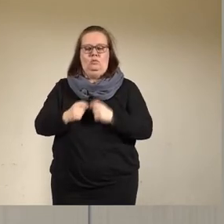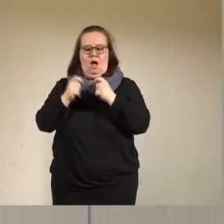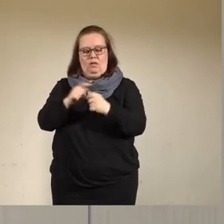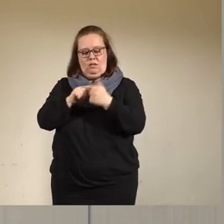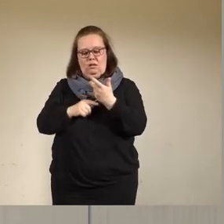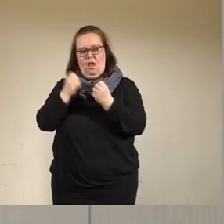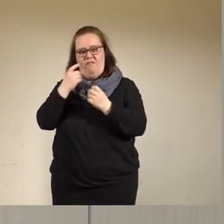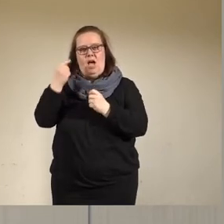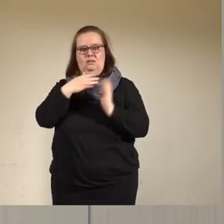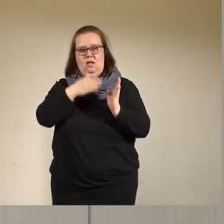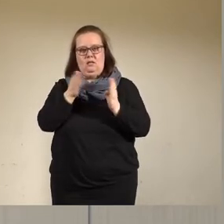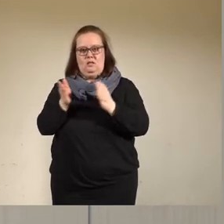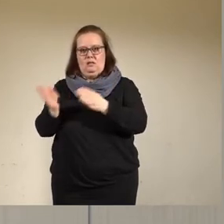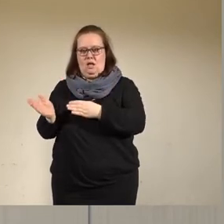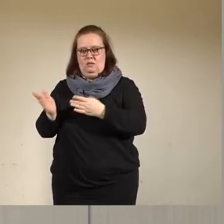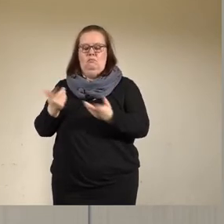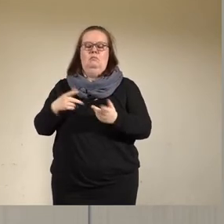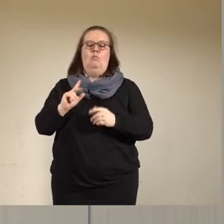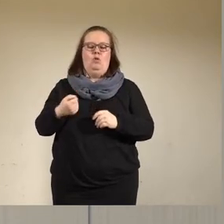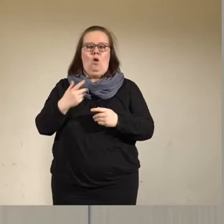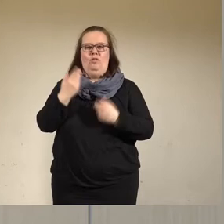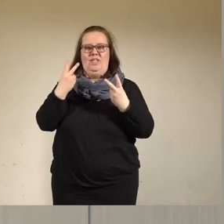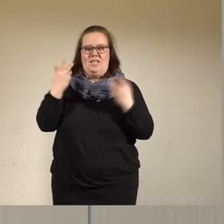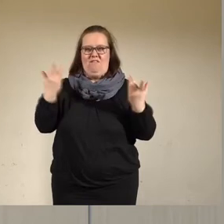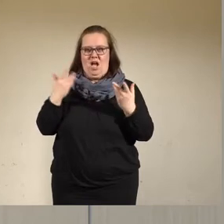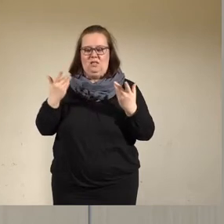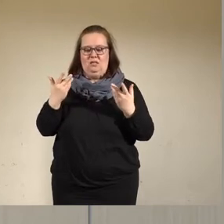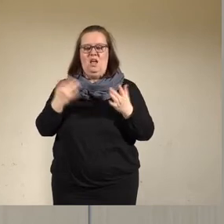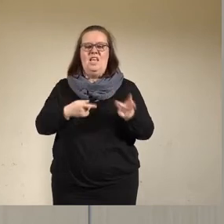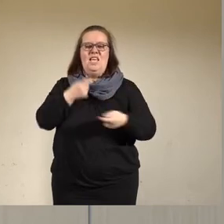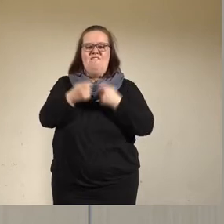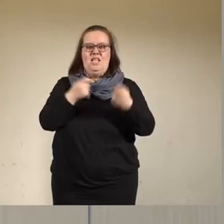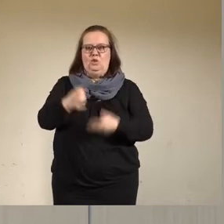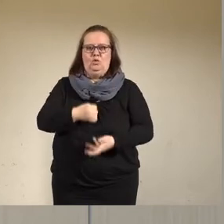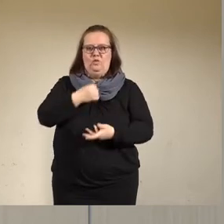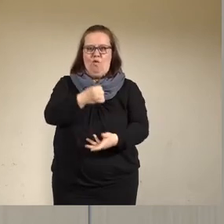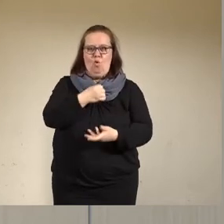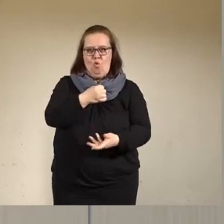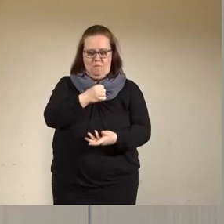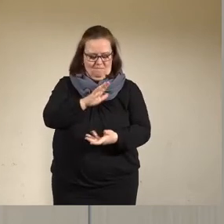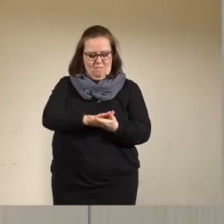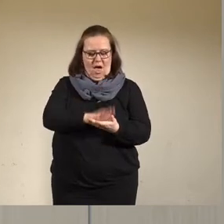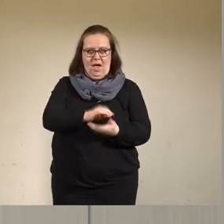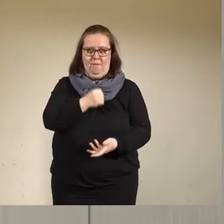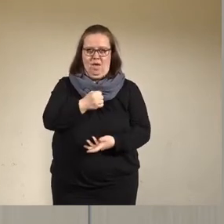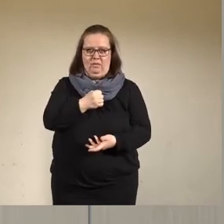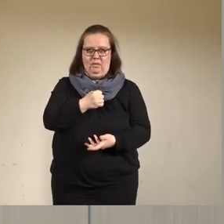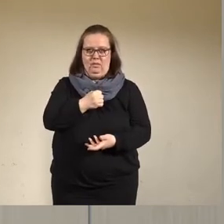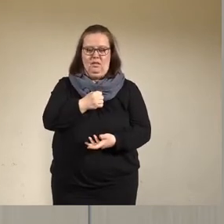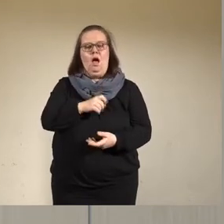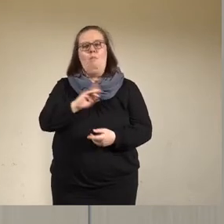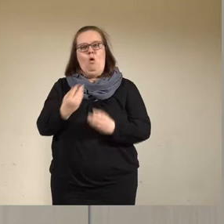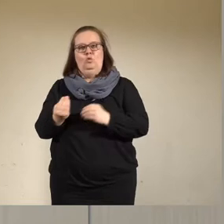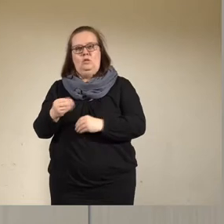Richtungen erkennbar. Es ging im Kern darum, ein hohes Investitionsvolumen in der Stadt beizubehalten und auf der anderen